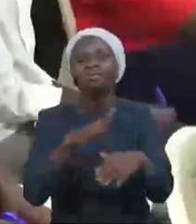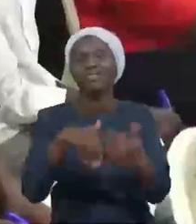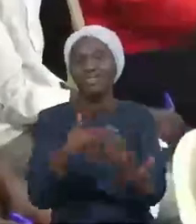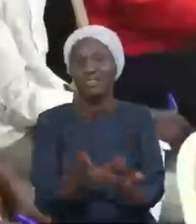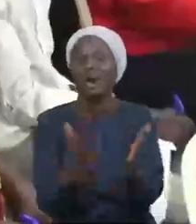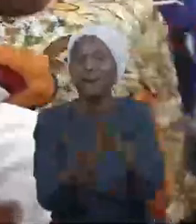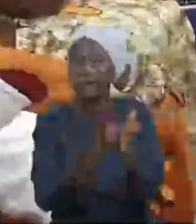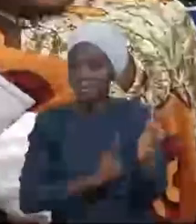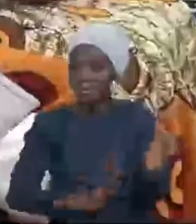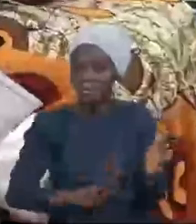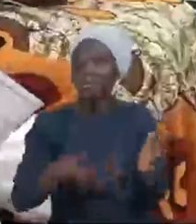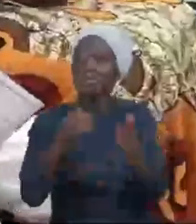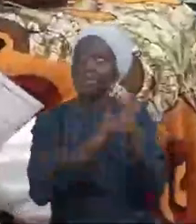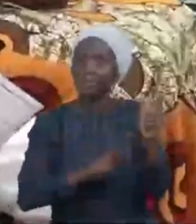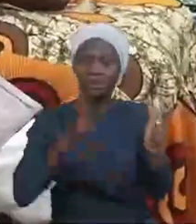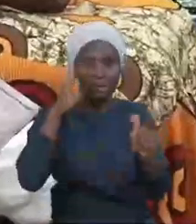t'affranchir et